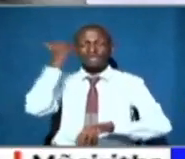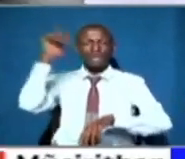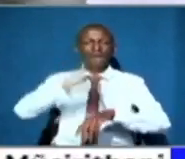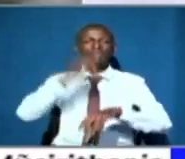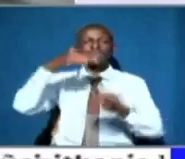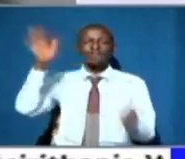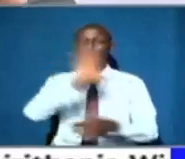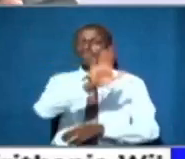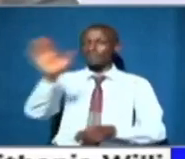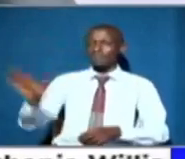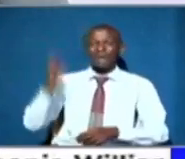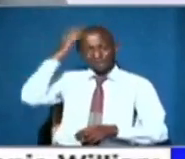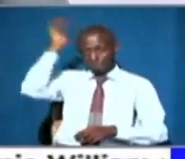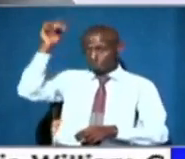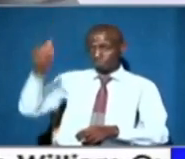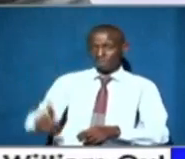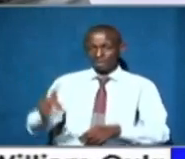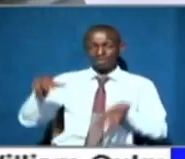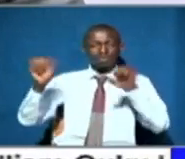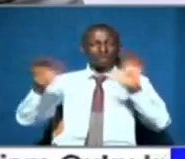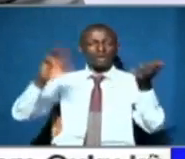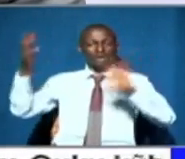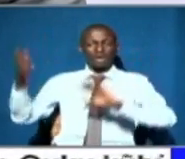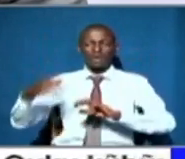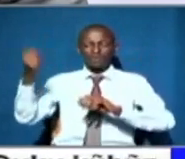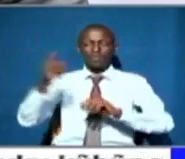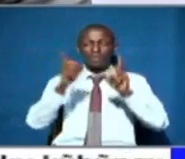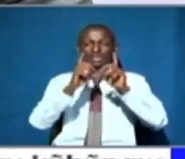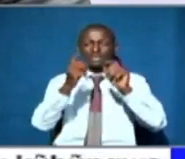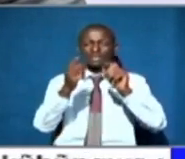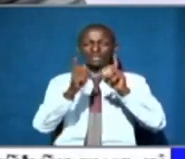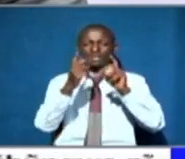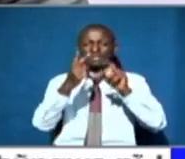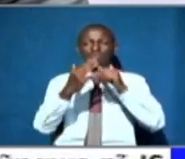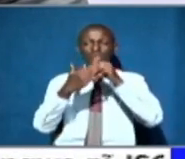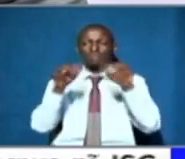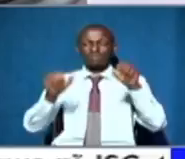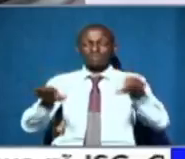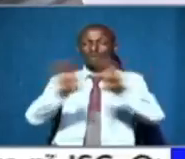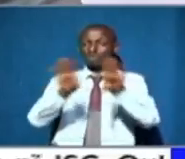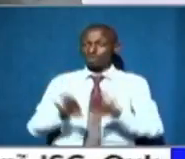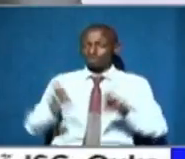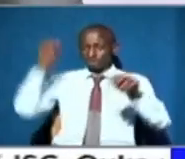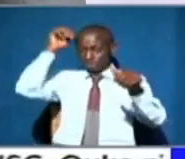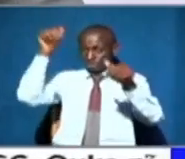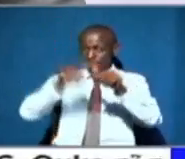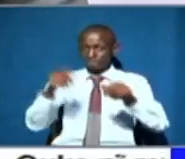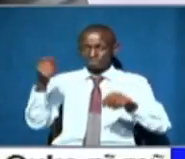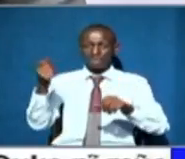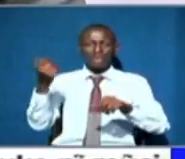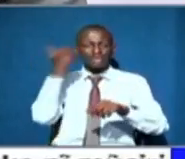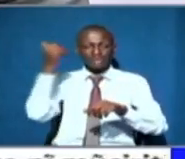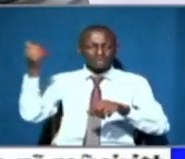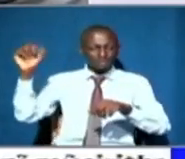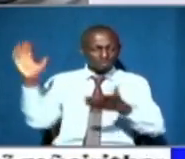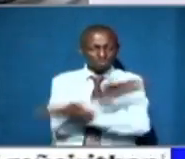kwabatira ku kwanyu mutiwe kana nakuo ku kwanyu wekinya mweri 29 ni kuo gukahigo rikana kunina muri moyo ne nie